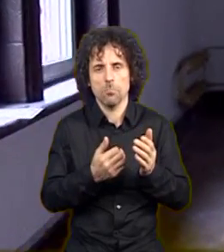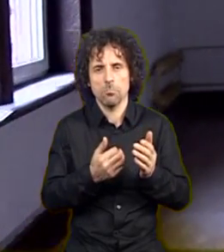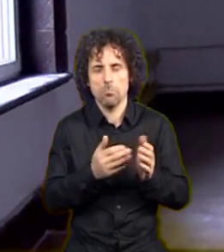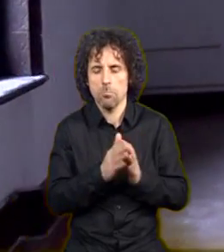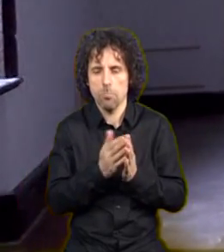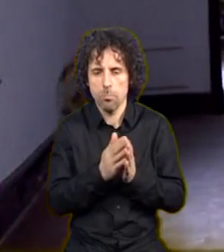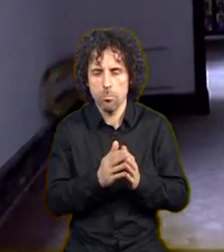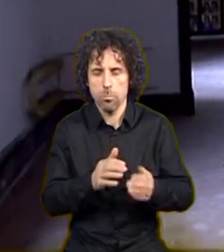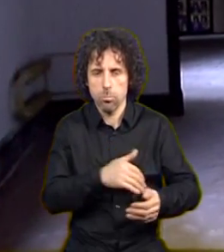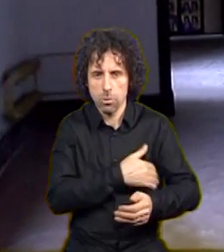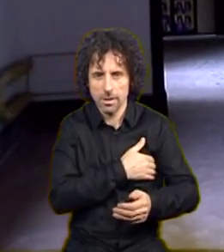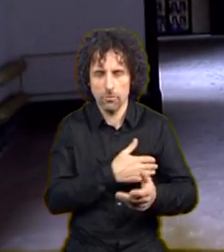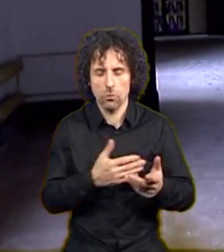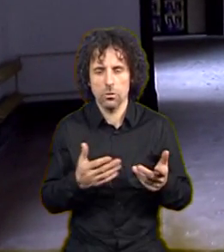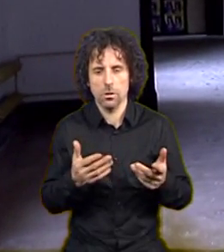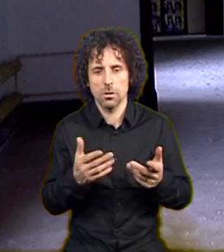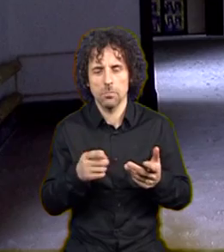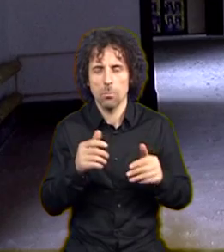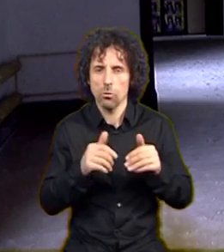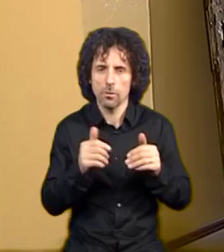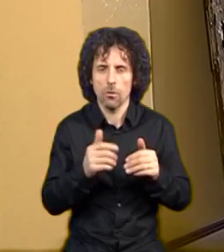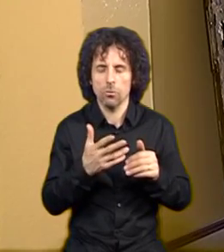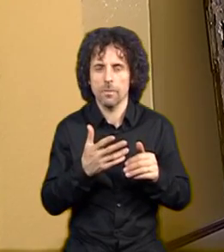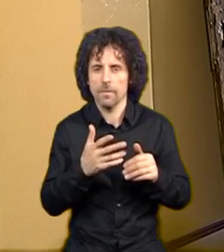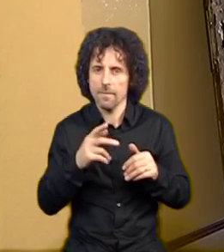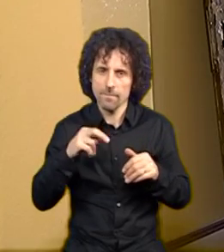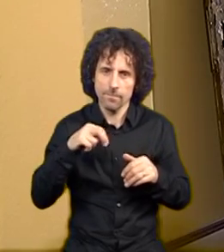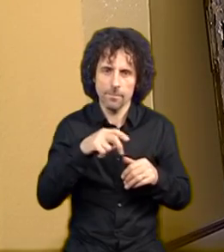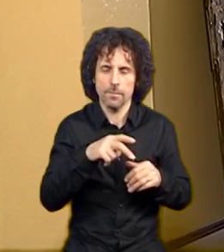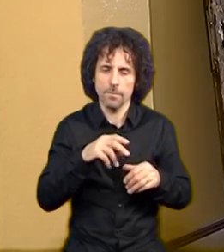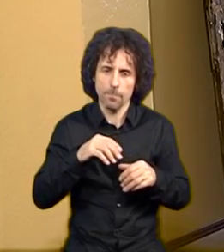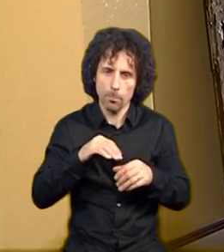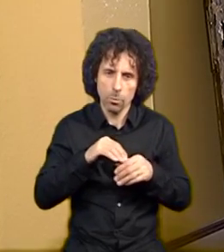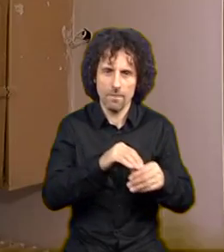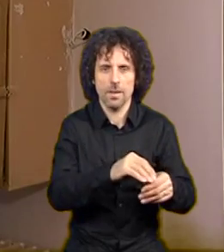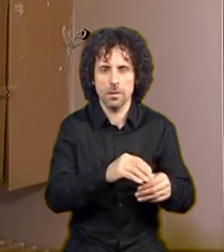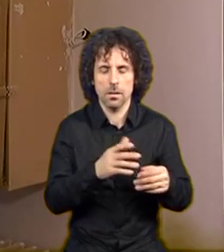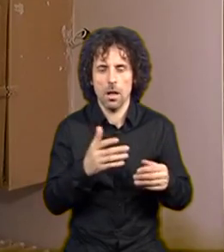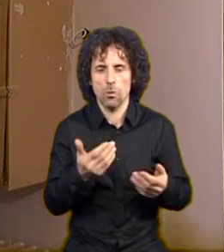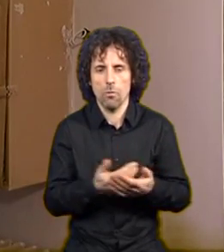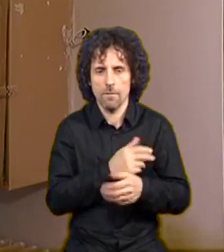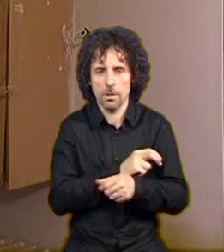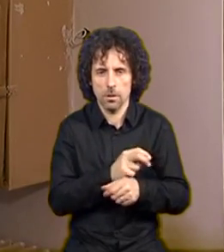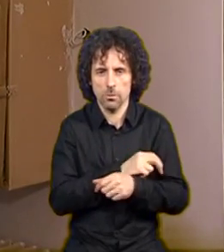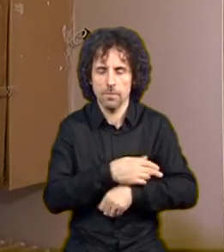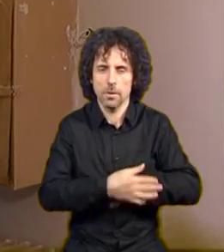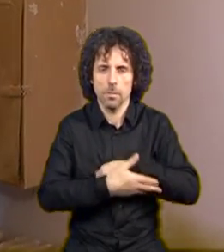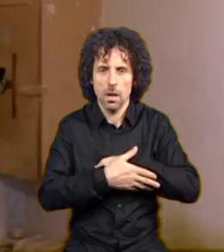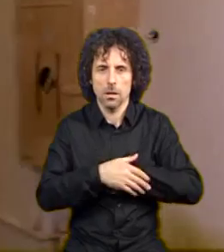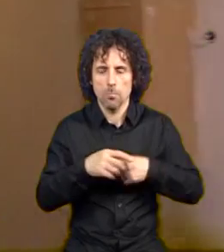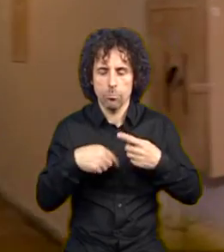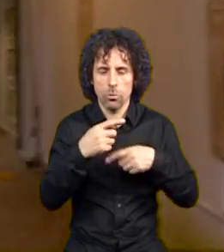uczeń, podręczniki, które od samego początku tak naprawdę wprowadzają również możliwość wdrożenia nowych technologii. Na każdych normalnych zajęciach